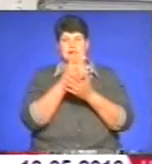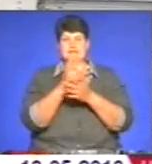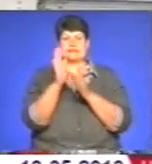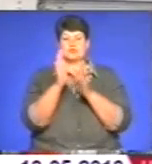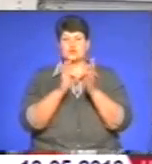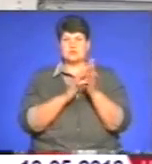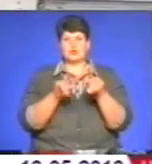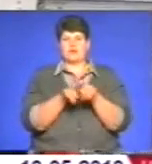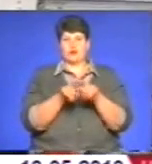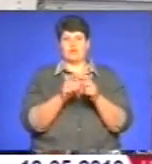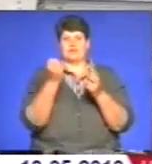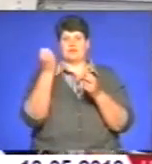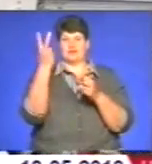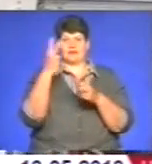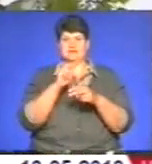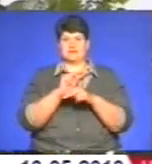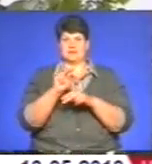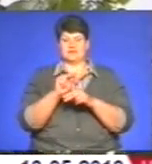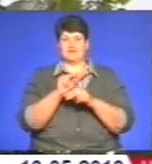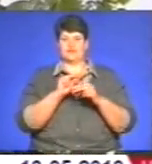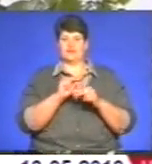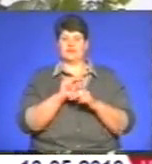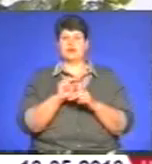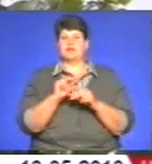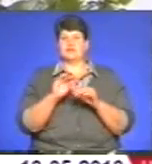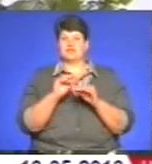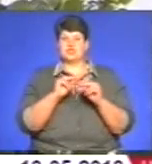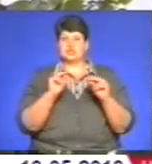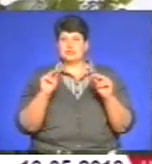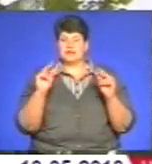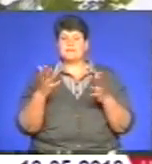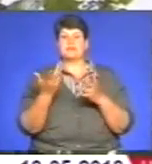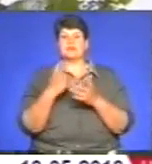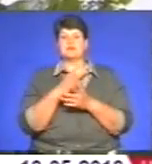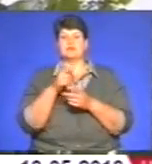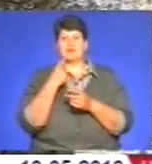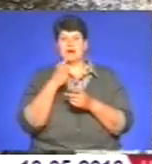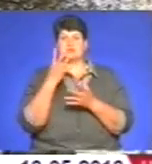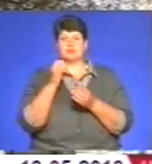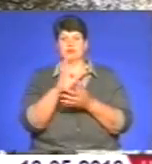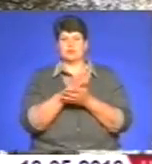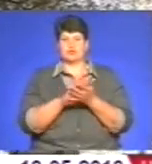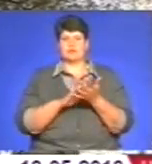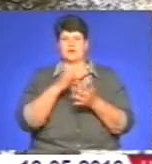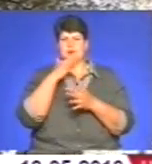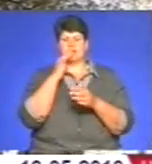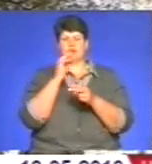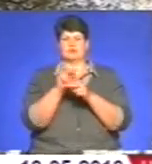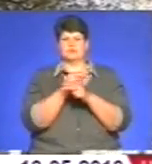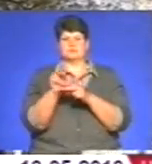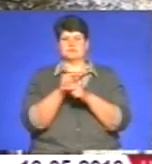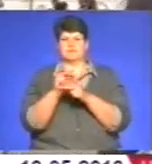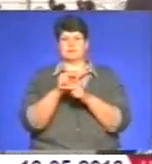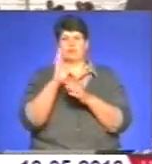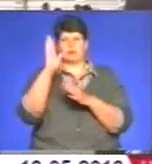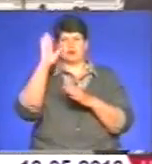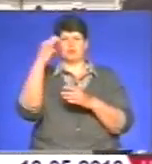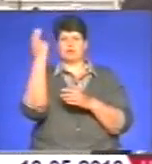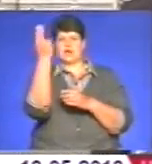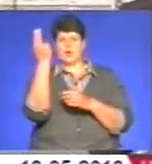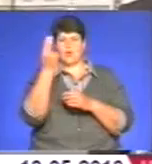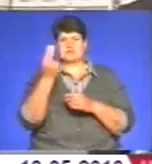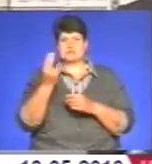Храм Преображення Господнього може вмістити 6 тисяч вірян. Роботи в храмі триватимуть ще десятки років. Попереду розпис. Сьогоднішній